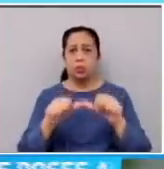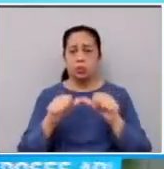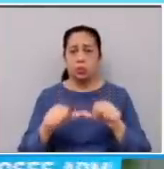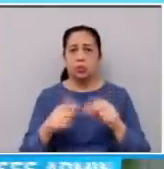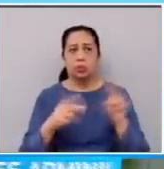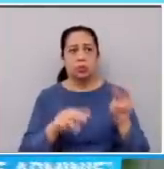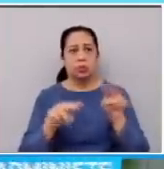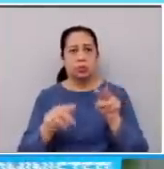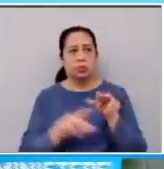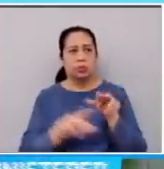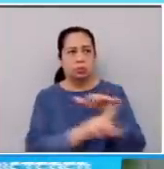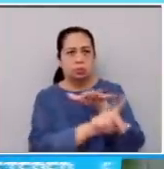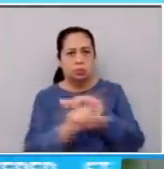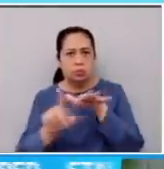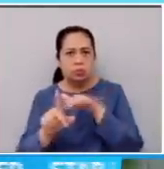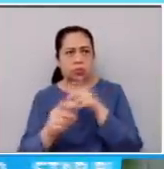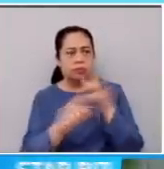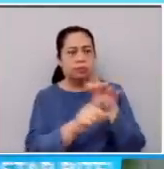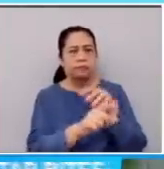pag-obserba ng mga